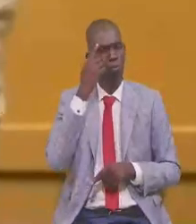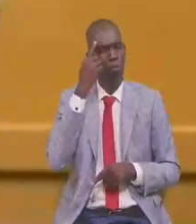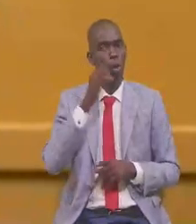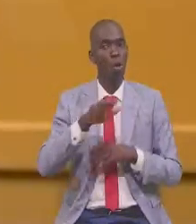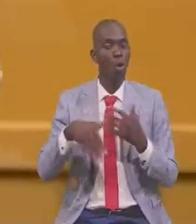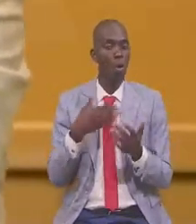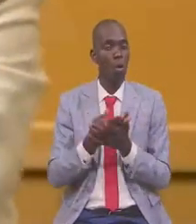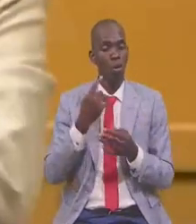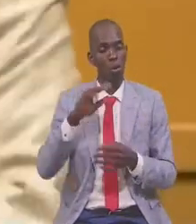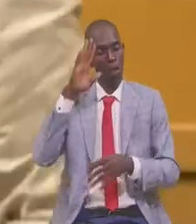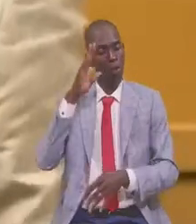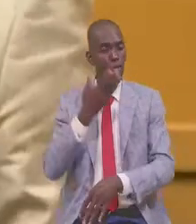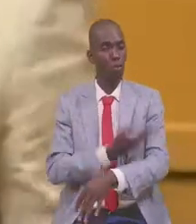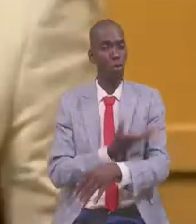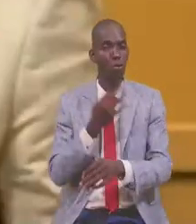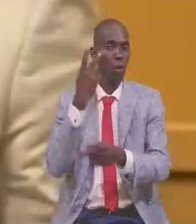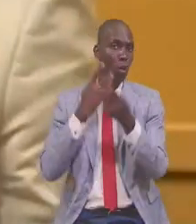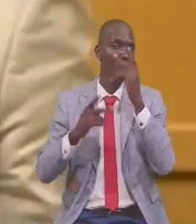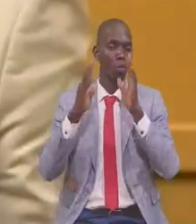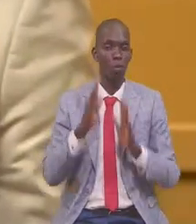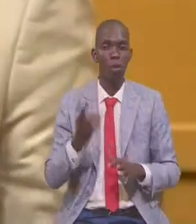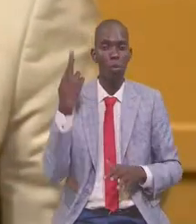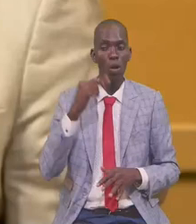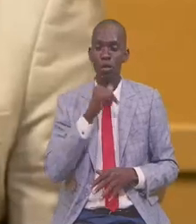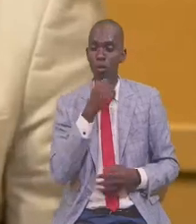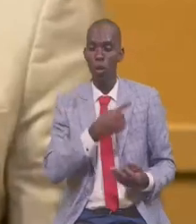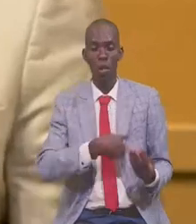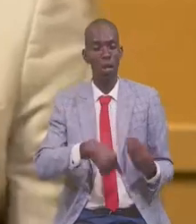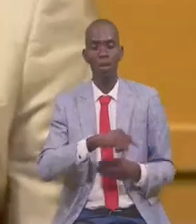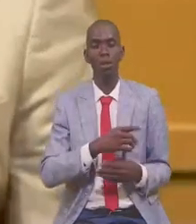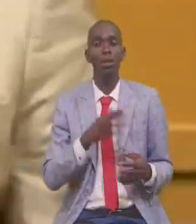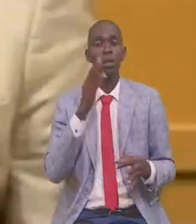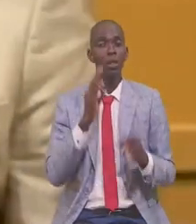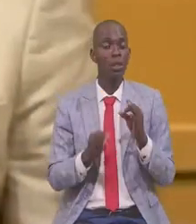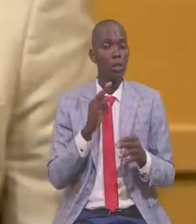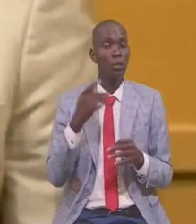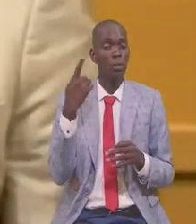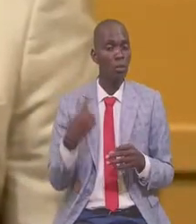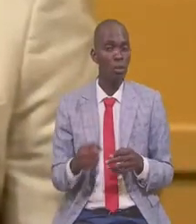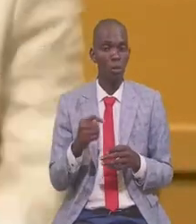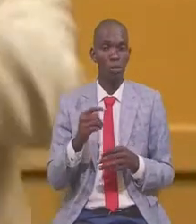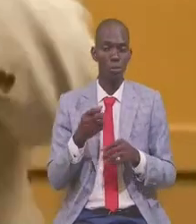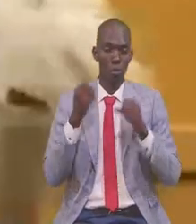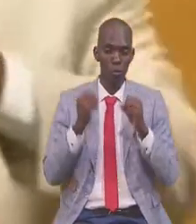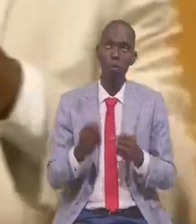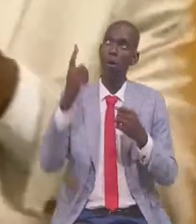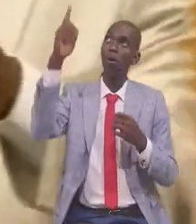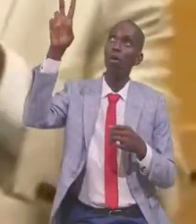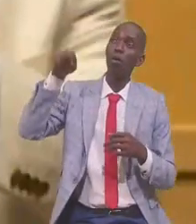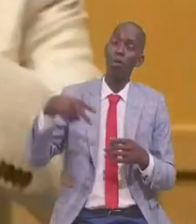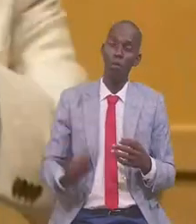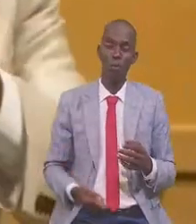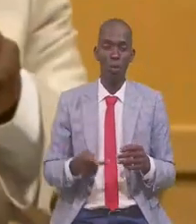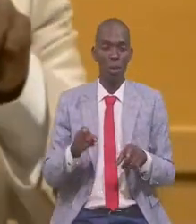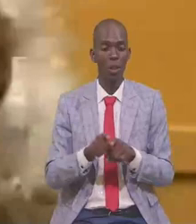prophètes n'étaient même pas là. Si ce manteau était tombé comme ça, comme Élie est monté au ciel, c'est seulement pour